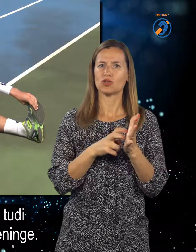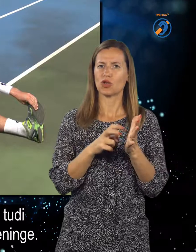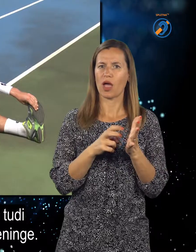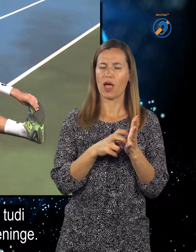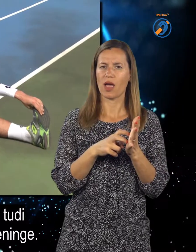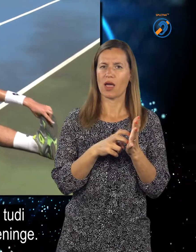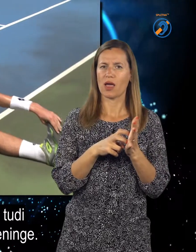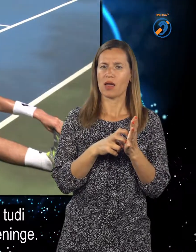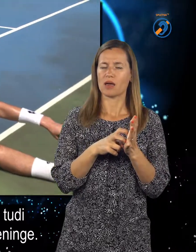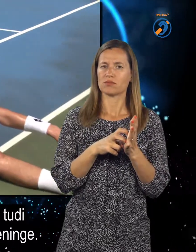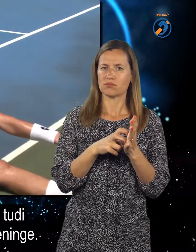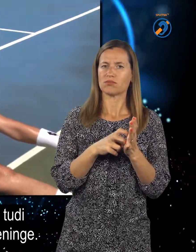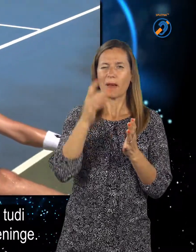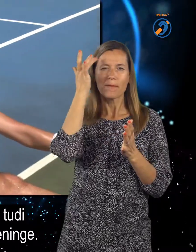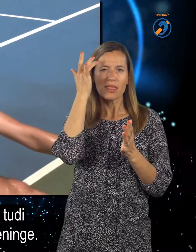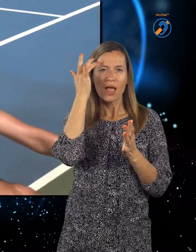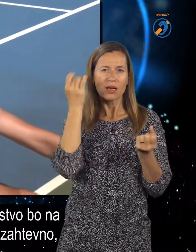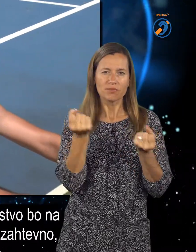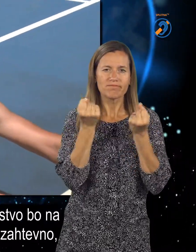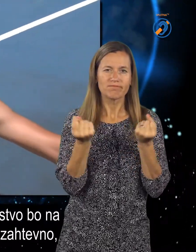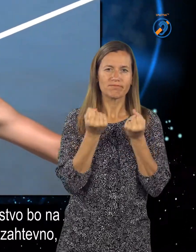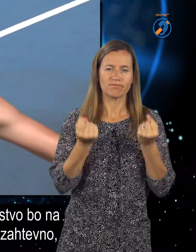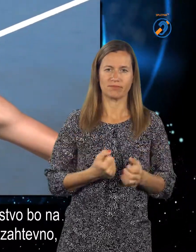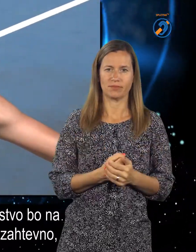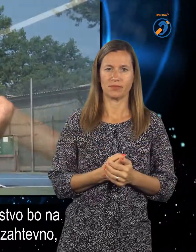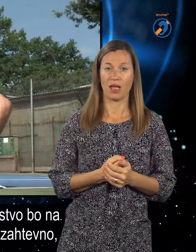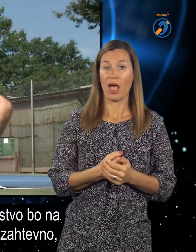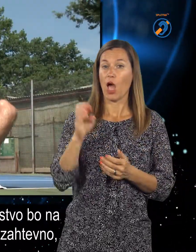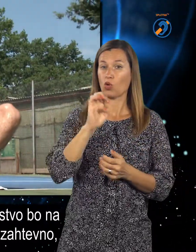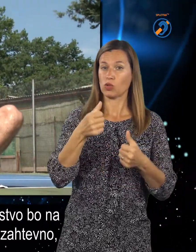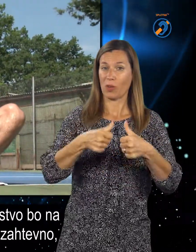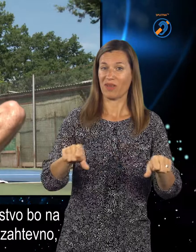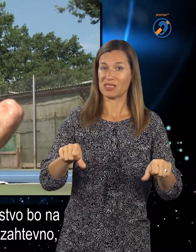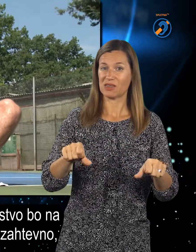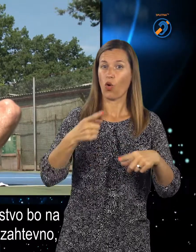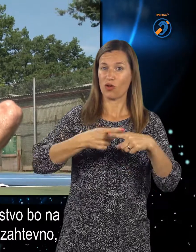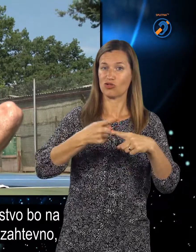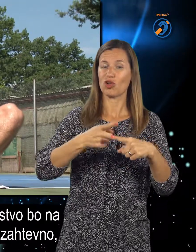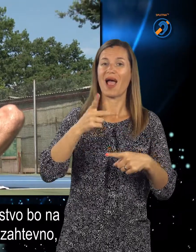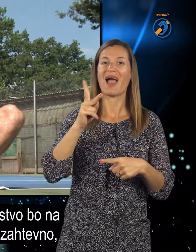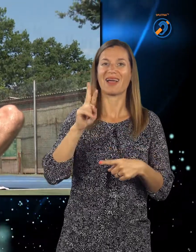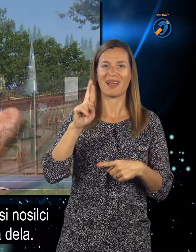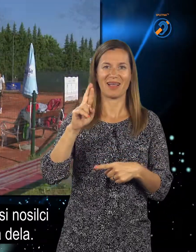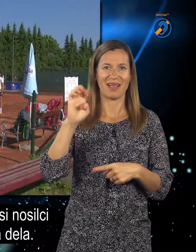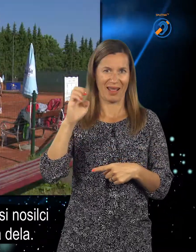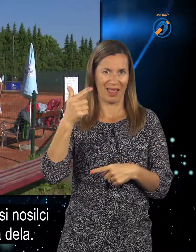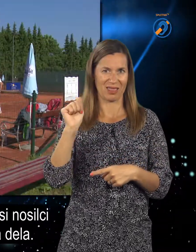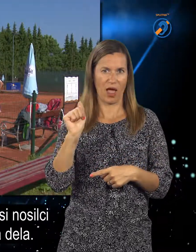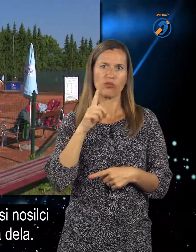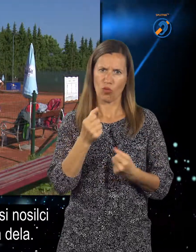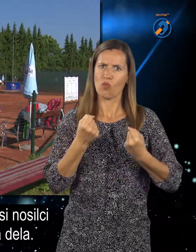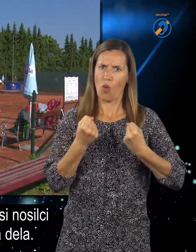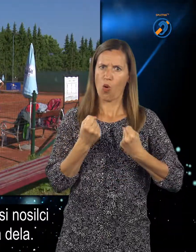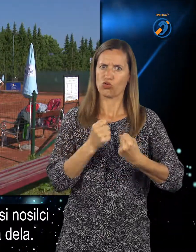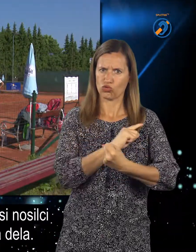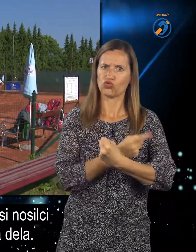seveda tudi mentalne treninge. Tole Evropsko prvenstvo na Kreti bo, se pravi, zelo močno, bi rekel, saj